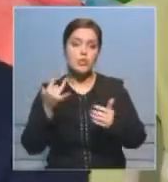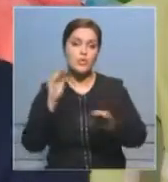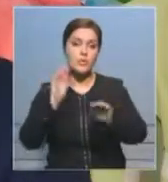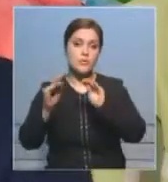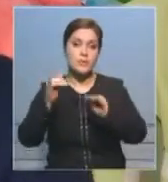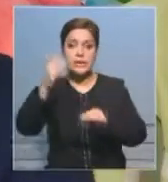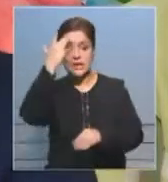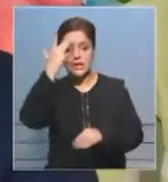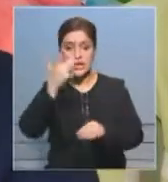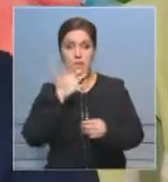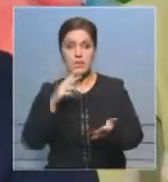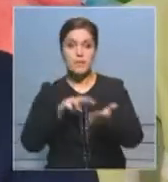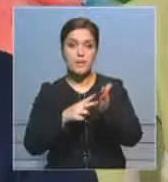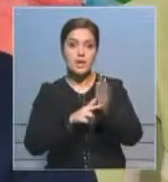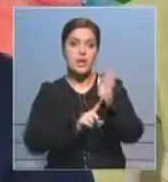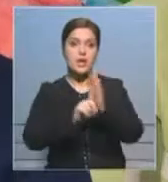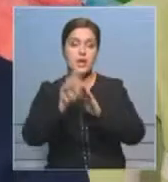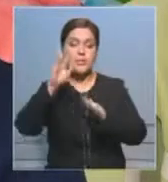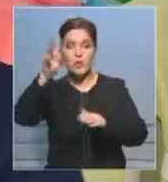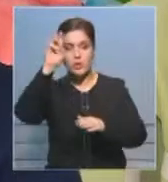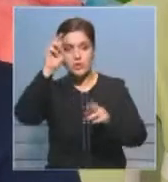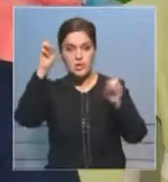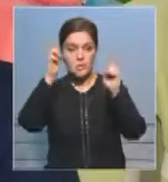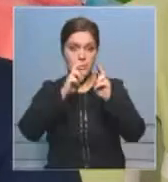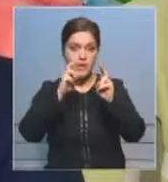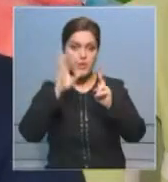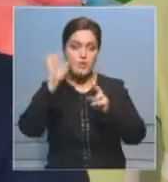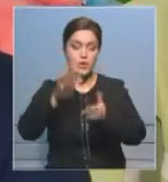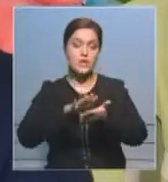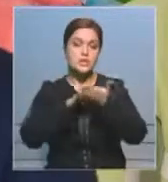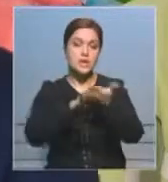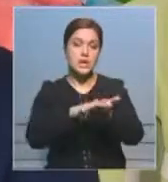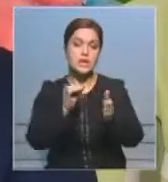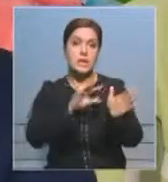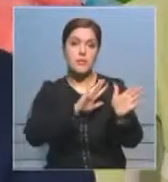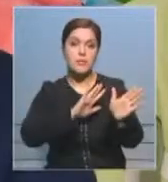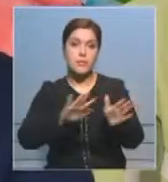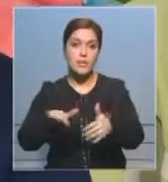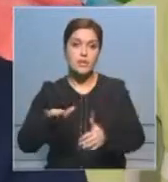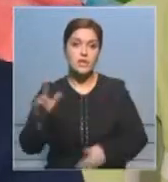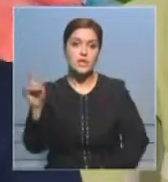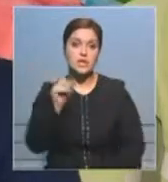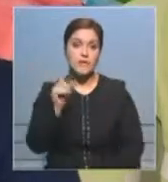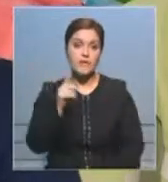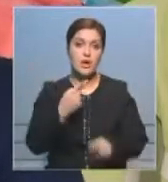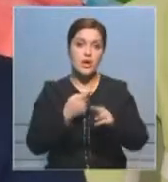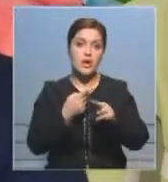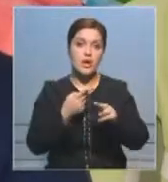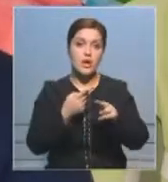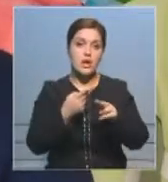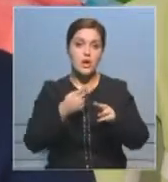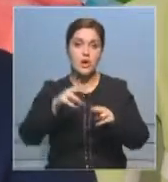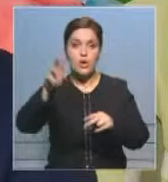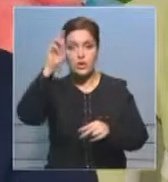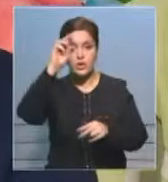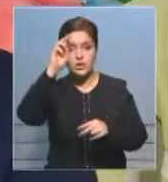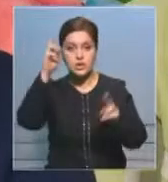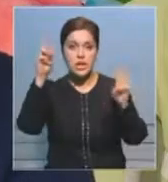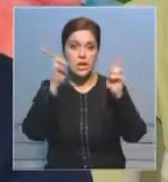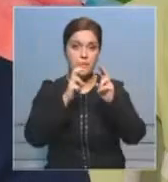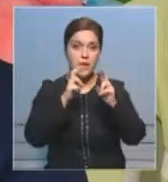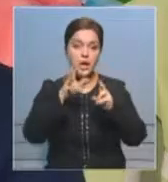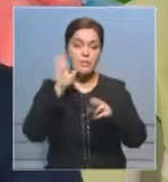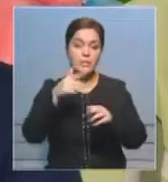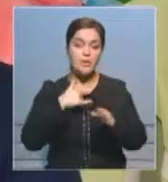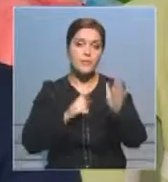ввести его на государственных сути за пусть у как-то его пройдет госэкспертизу мы начнем